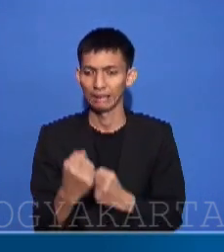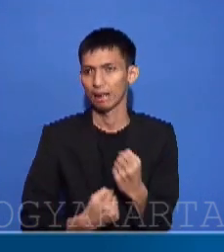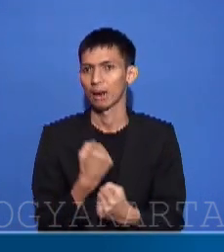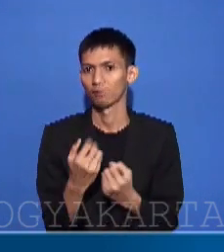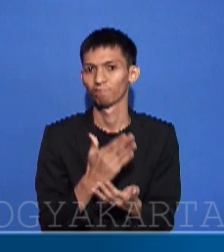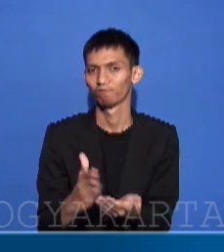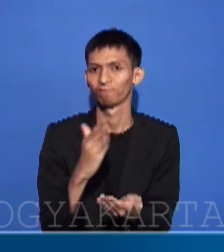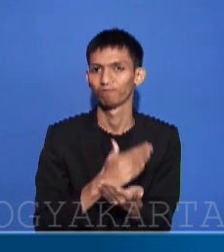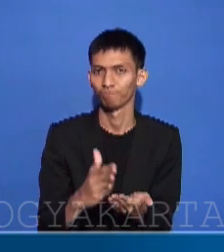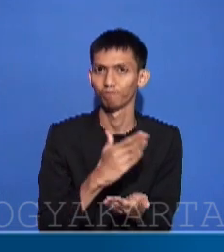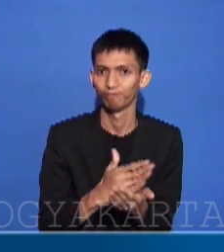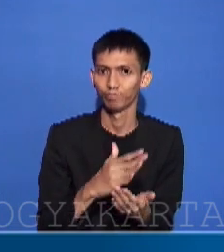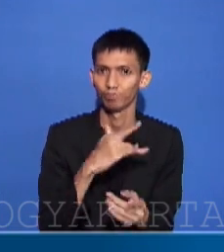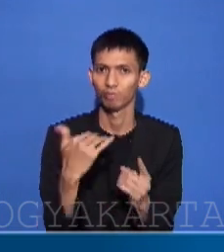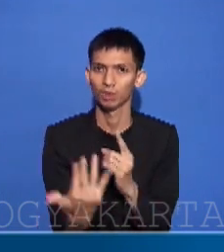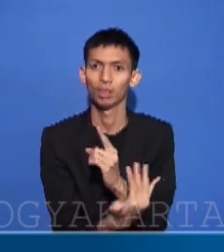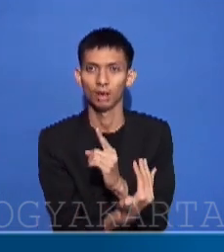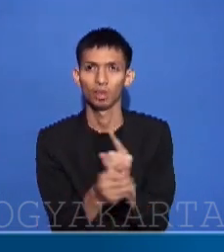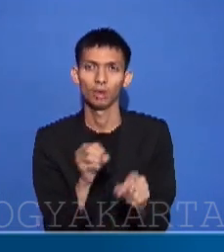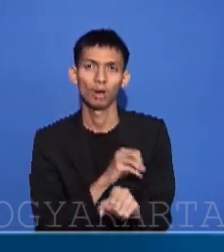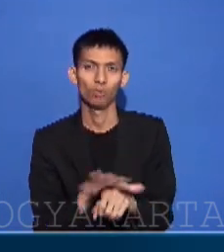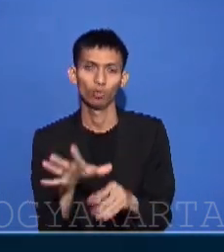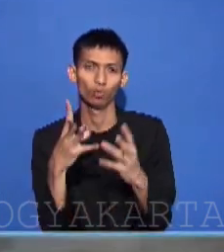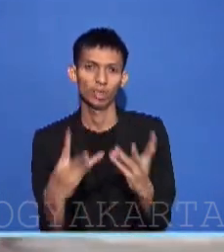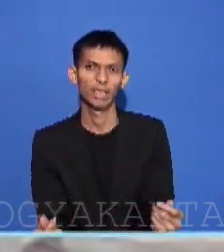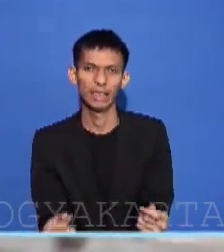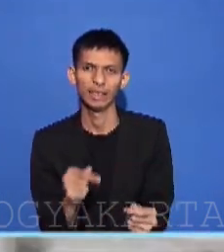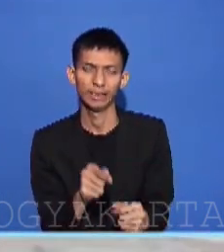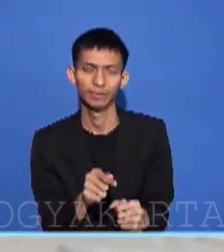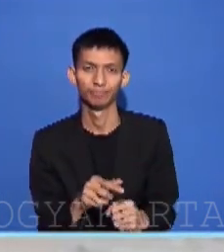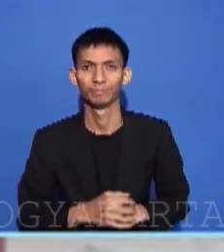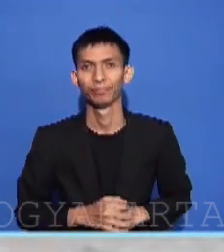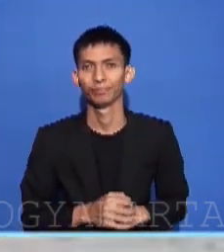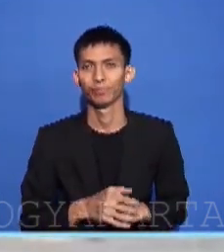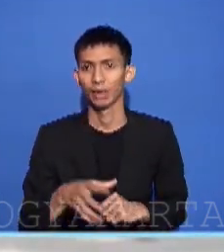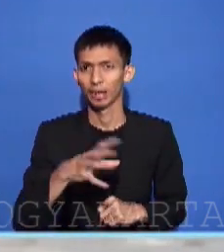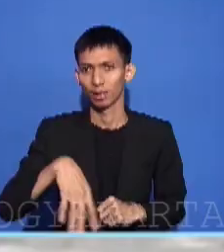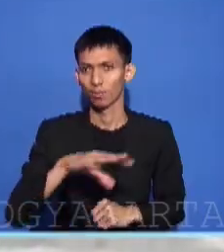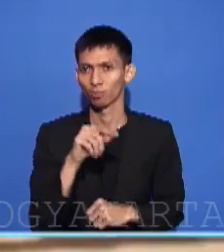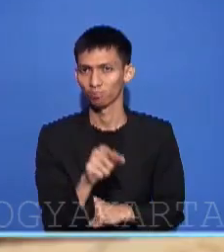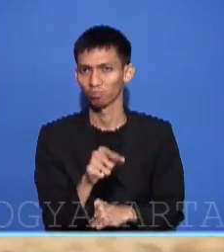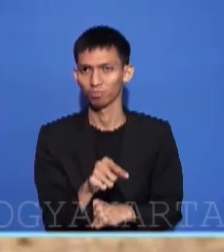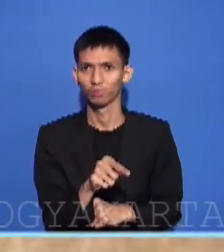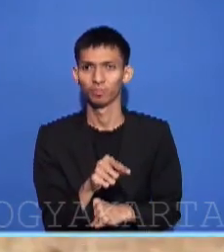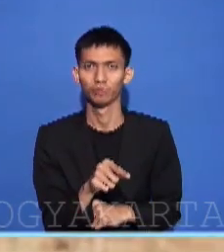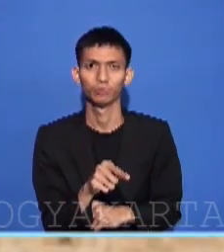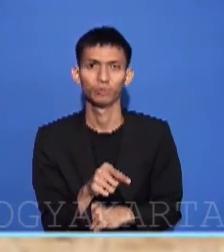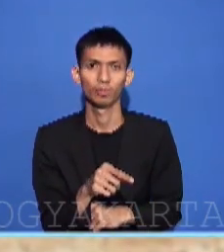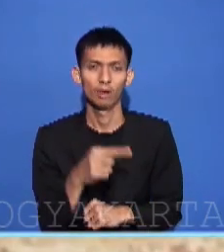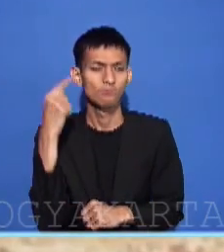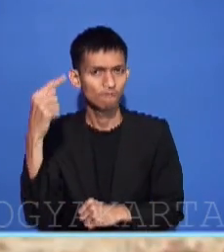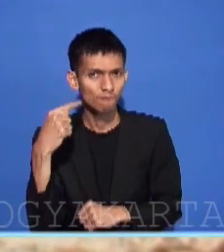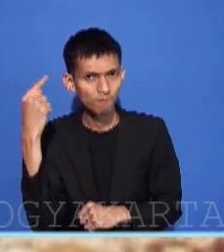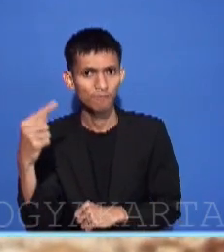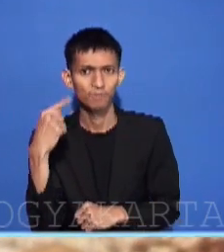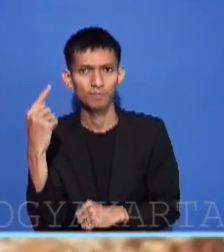masyarakat yang mengalami kekeringan wilayah padukuhan seropan termasuk kawasan langganan krisis air